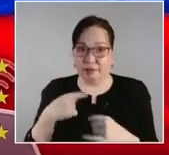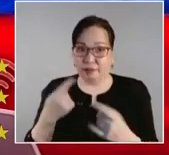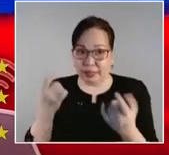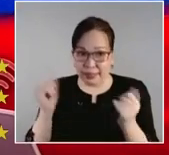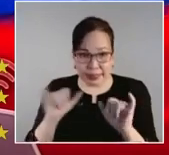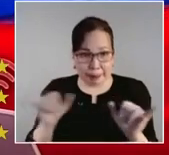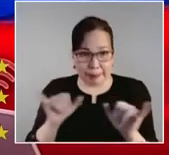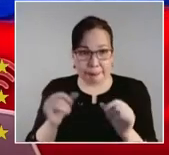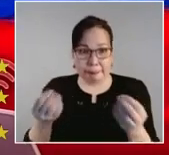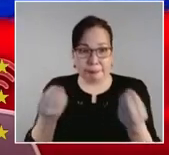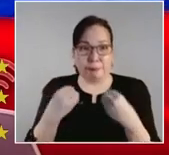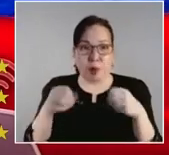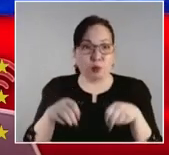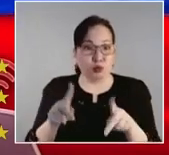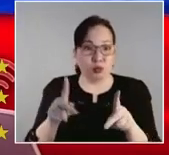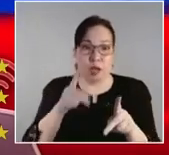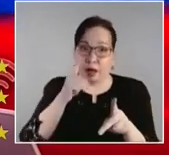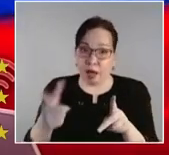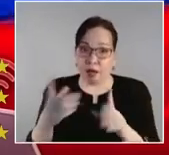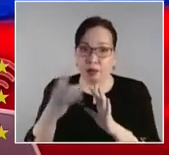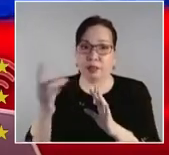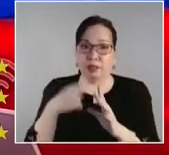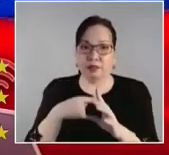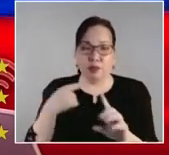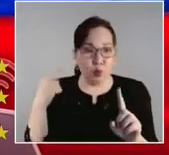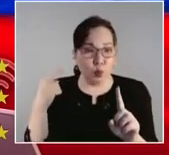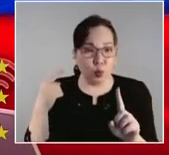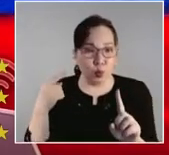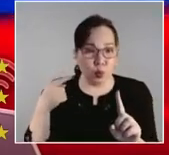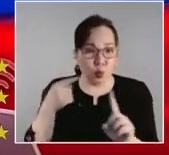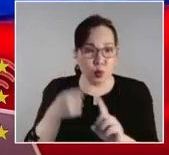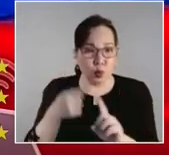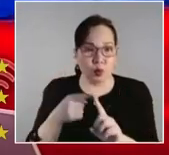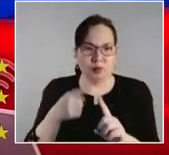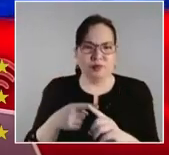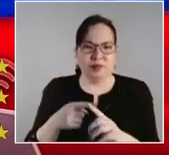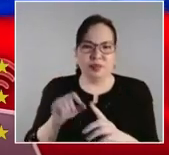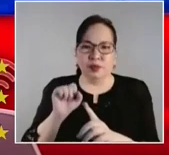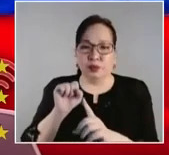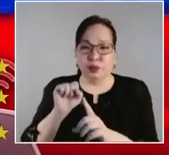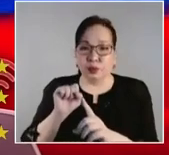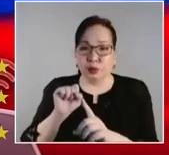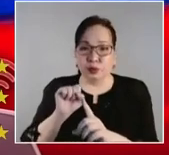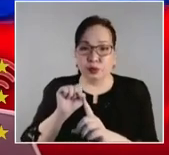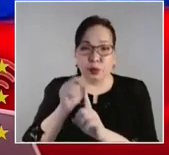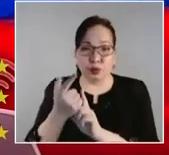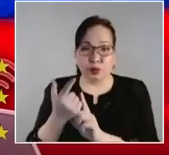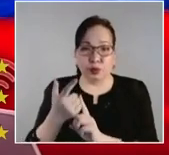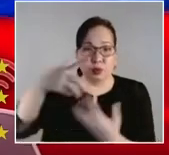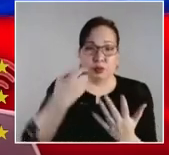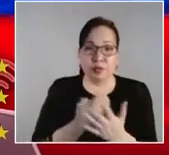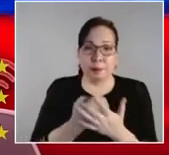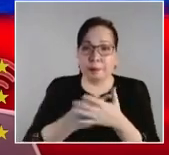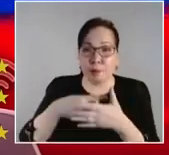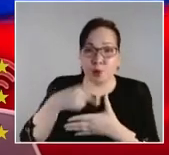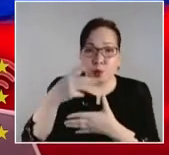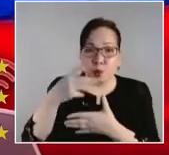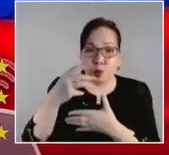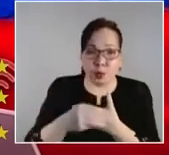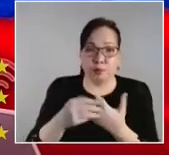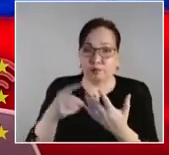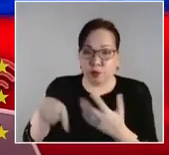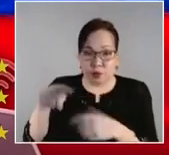pagkakataon, I would like to pursue the socio-economic recovery program of our country,